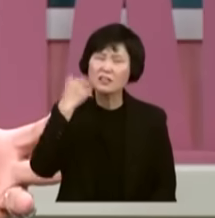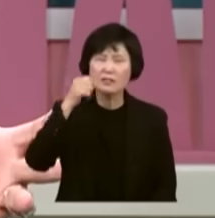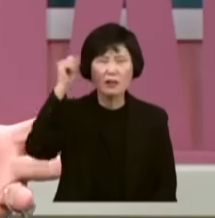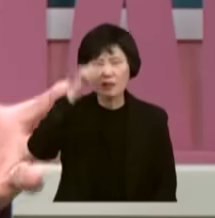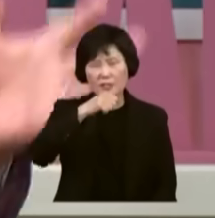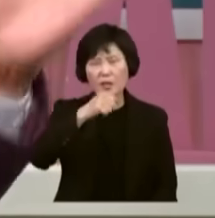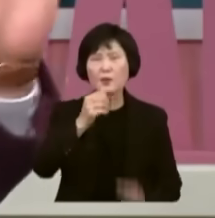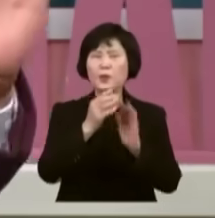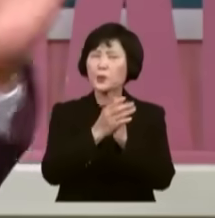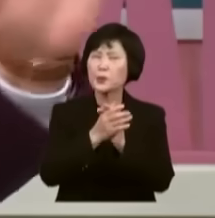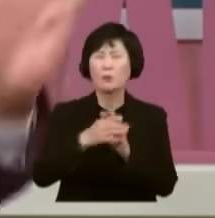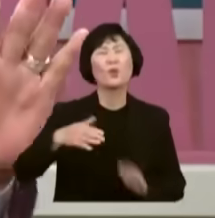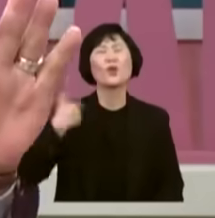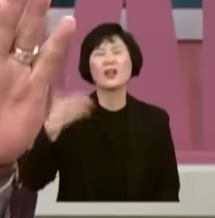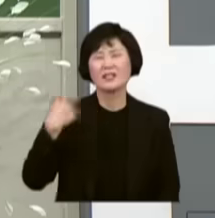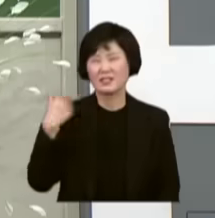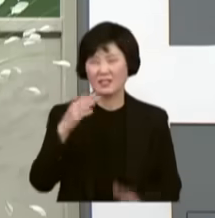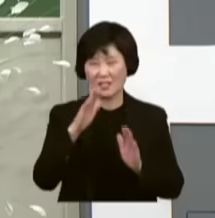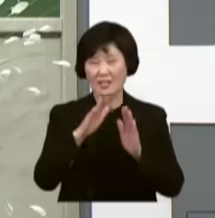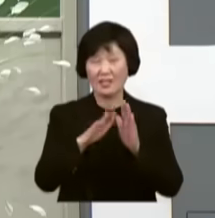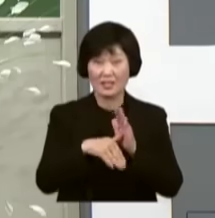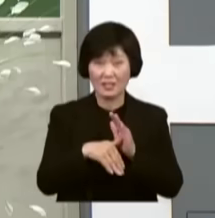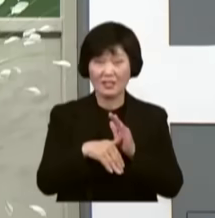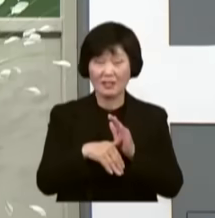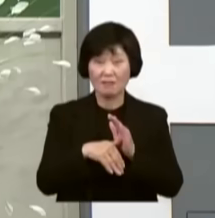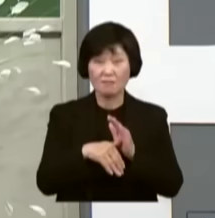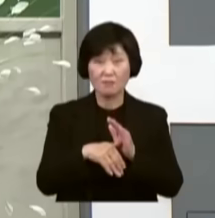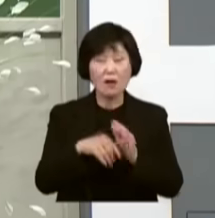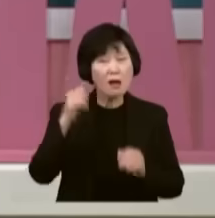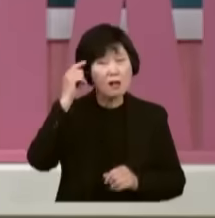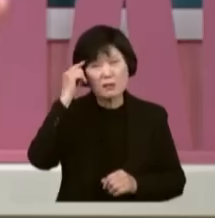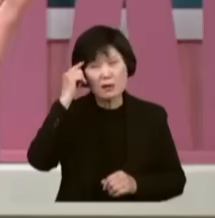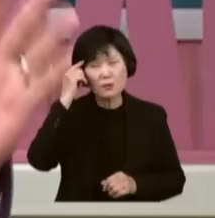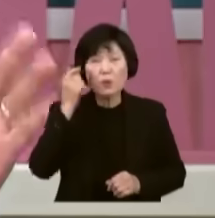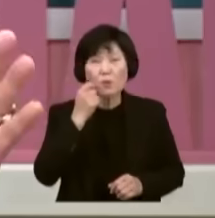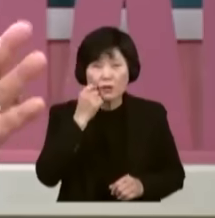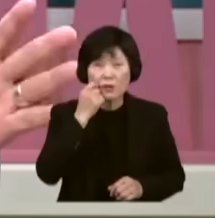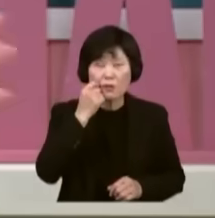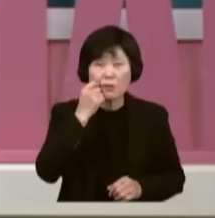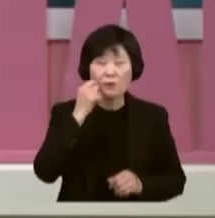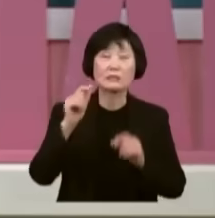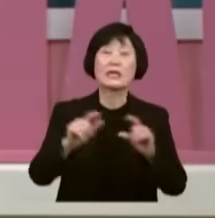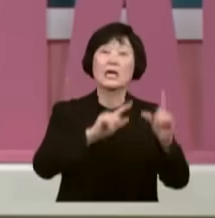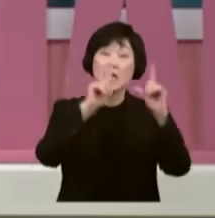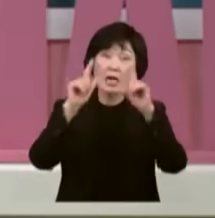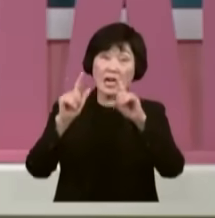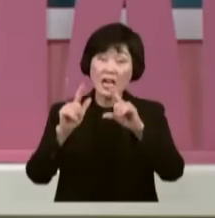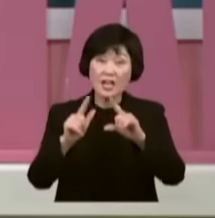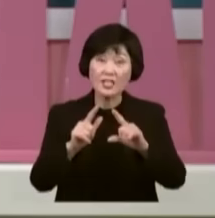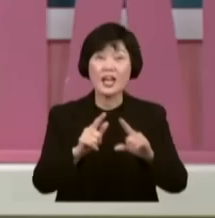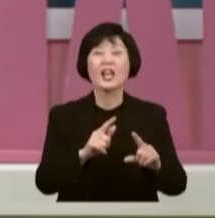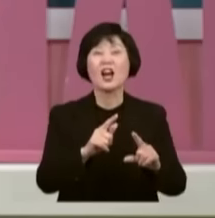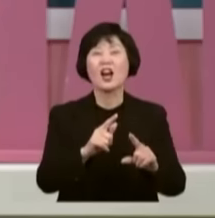새벽 기도고 뭐고 몰랐어요. 그러니까 그냥 새벽 기도 생각지도 않고선 살아오던 뭐